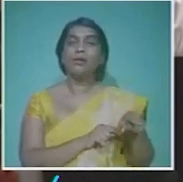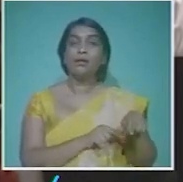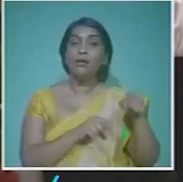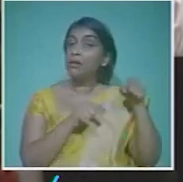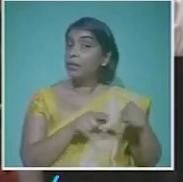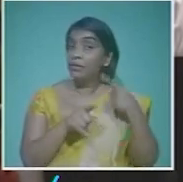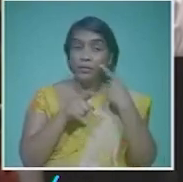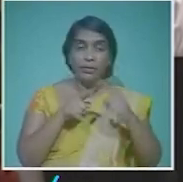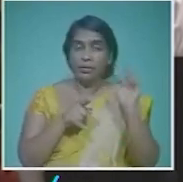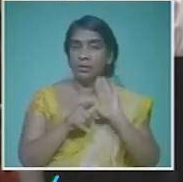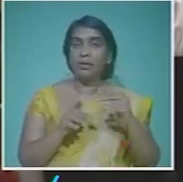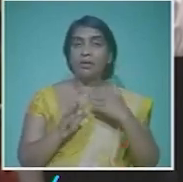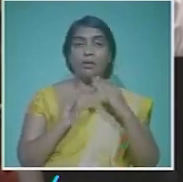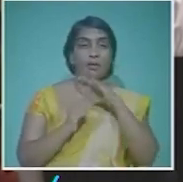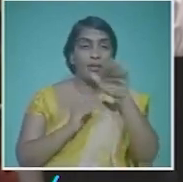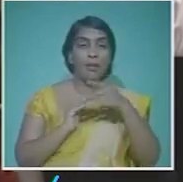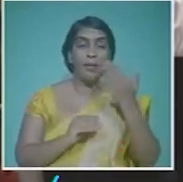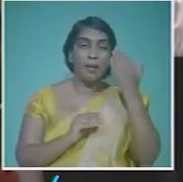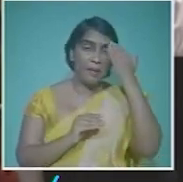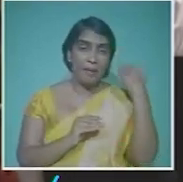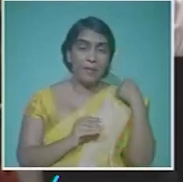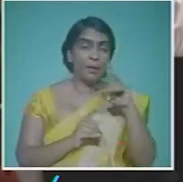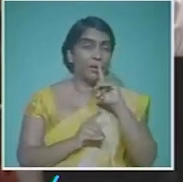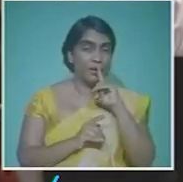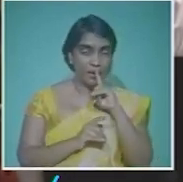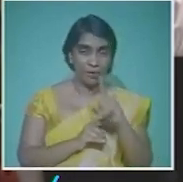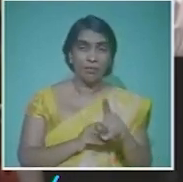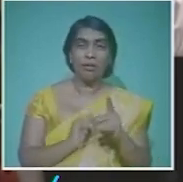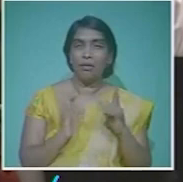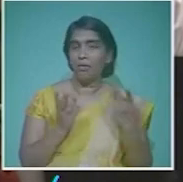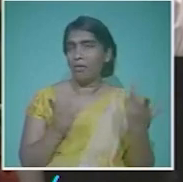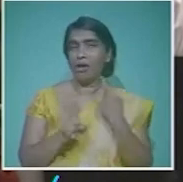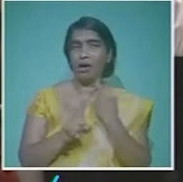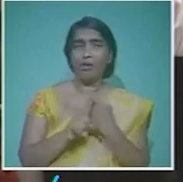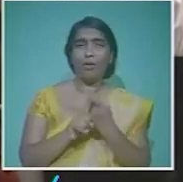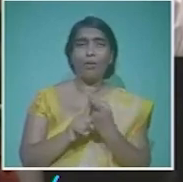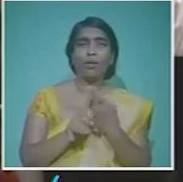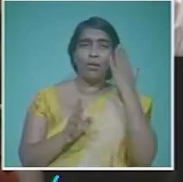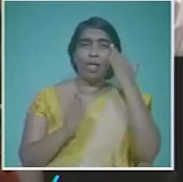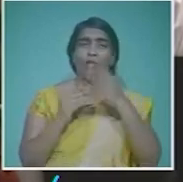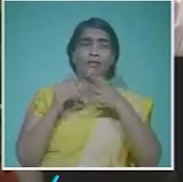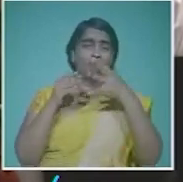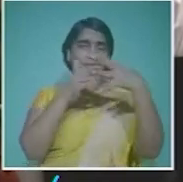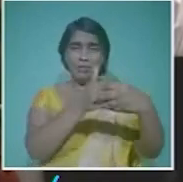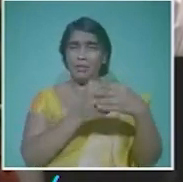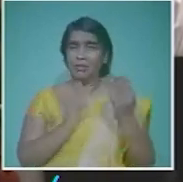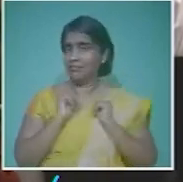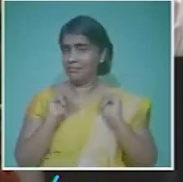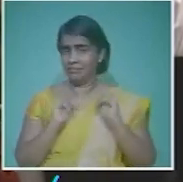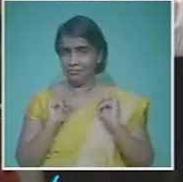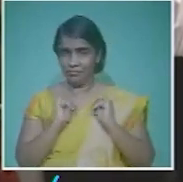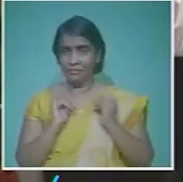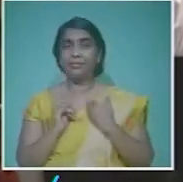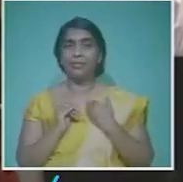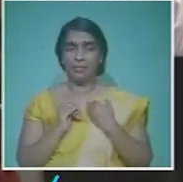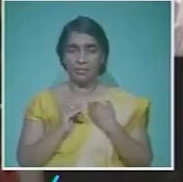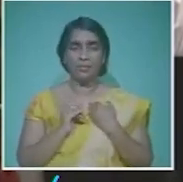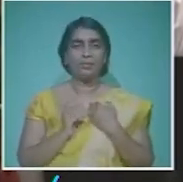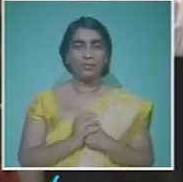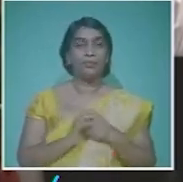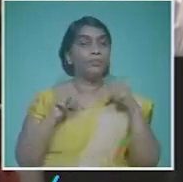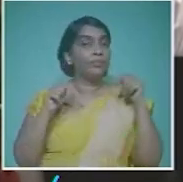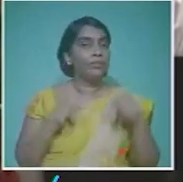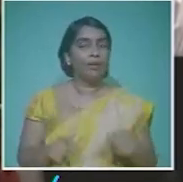ඒ විතරක් නෙමේ ගම්වල අම්මලේ දවස්වල කිව්වලු කවුද ඔය කොරියාවට ගෑනු දෙන්න කියලා Tamange දුවව දීග දෙනකොට